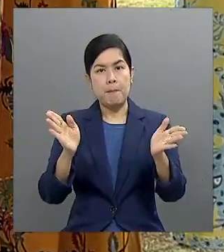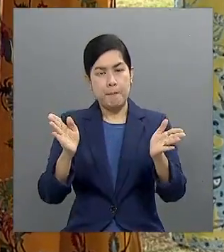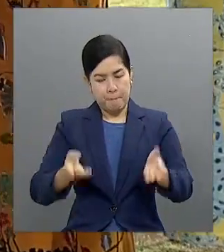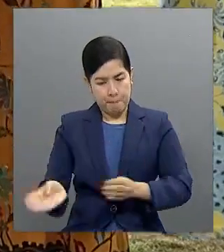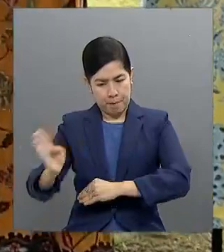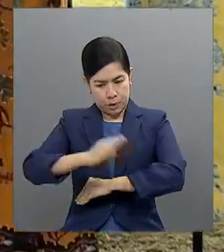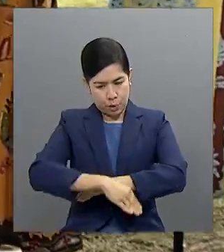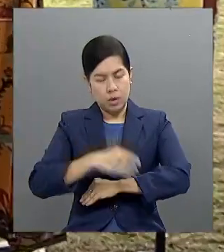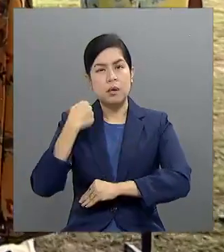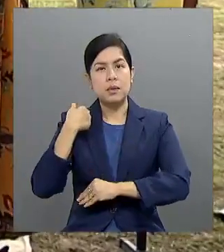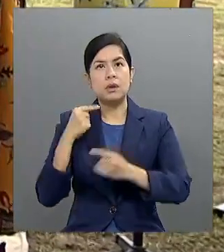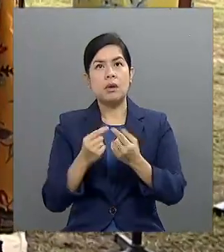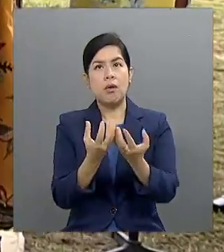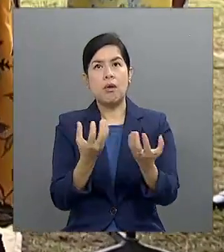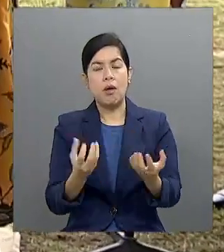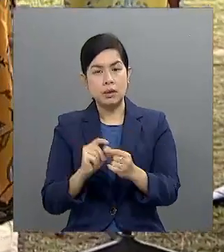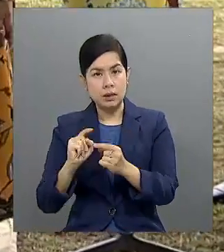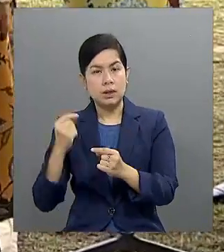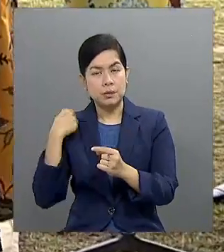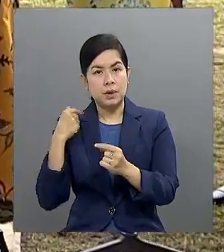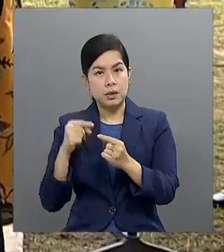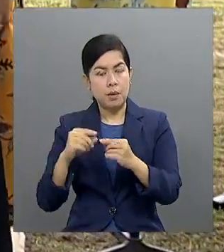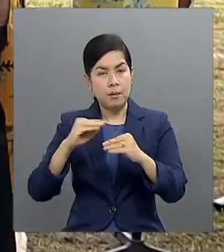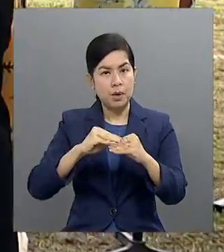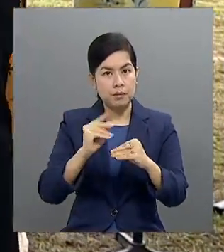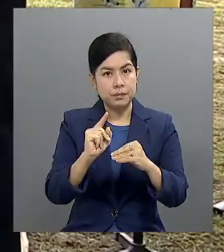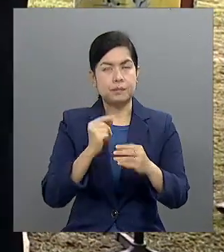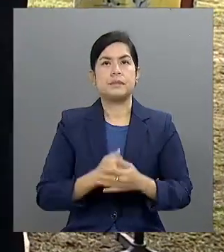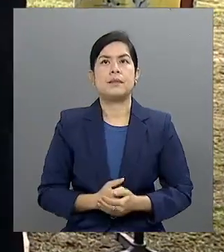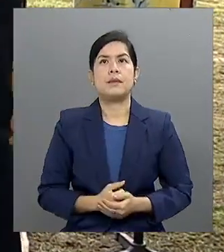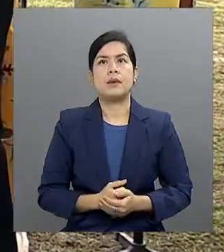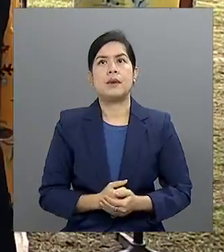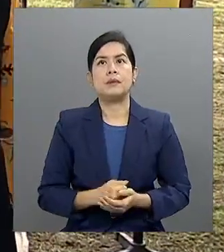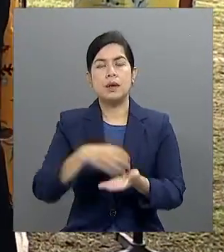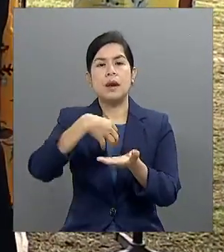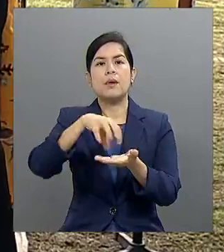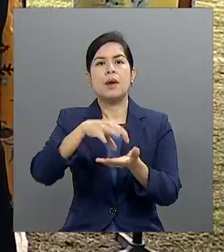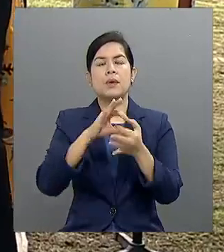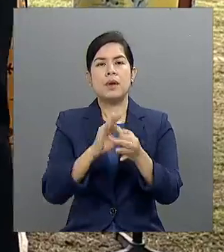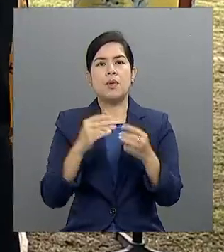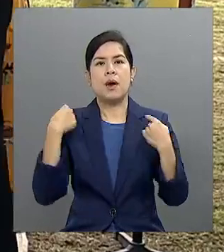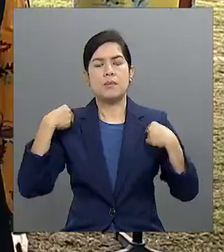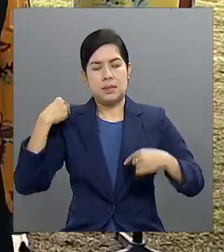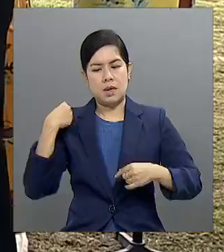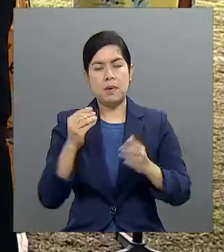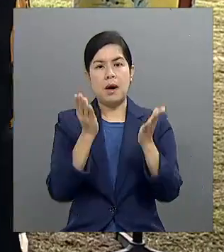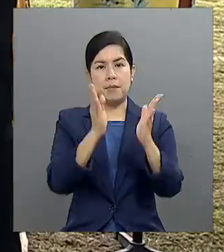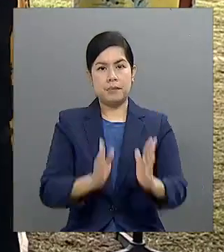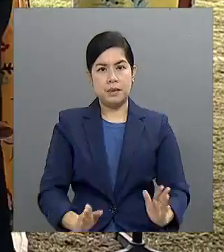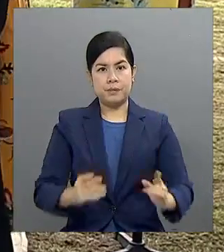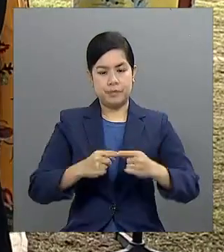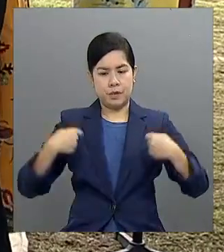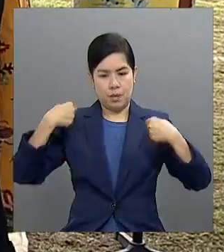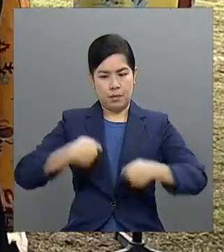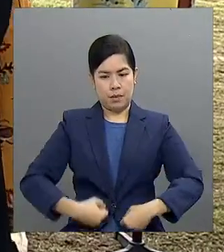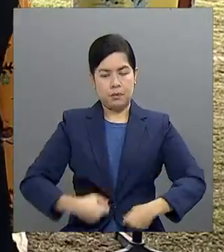งนี้นะครับก็คือนะครับคือนะครับเมื่อกี้เนี่ยพูดถึงว่าชุดการแต่งกายของคนภูเก็ตนะครับชุดที่น้องยุ้ยใส่เมื่อกี้เนี่ยนะครับก็จะเป็น